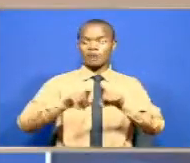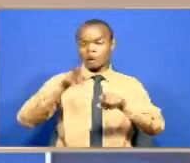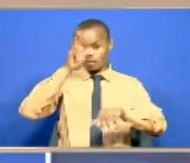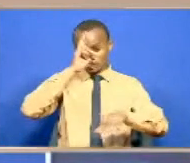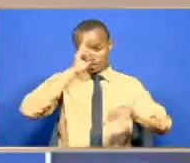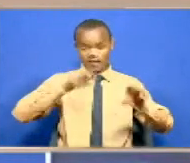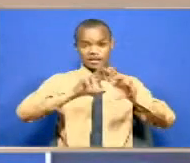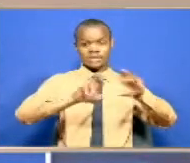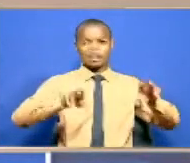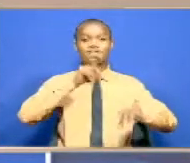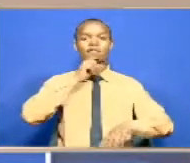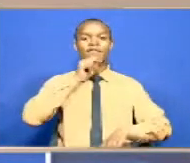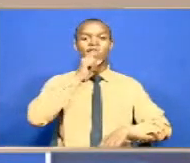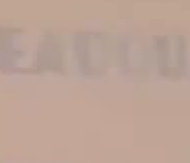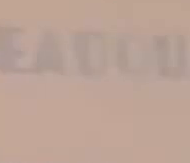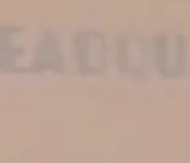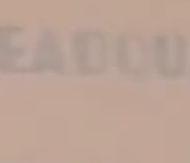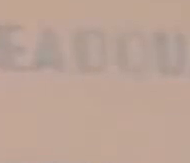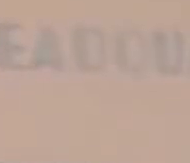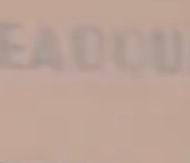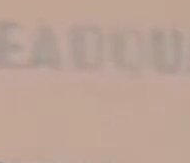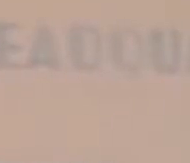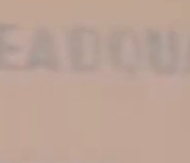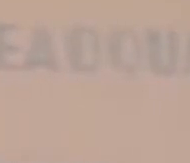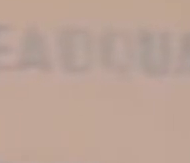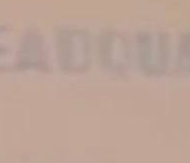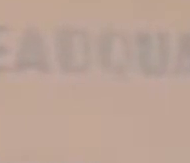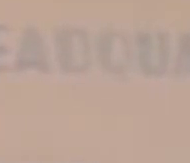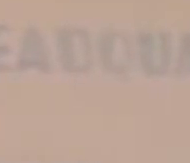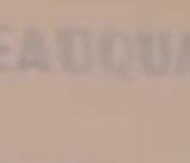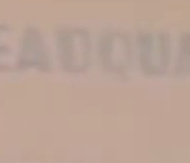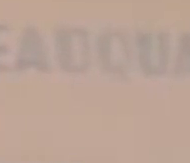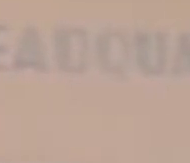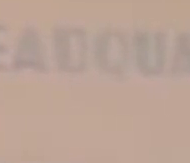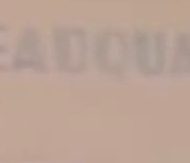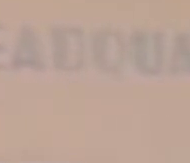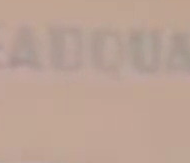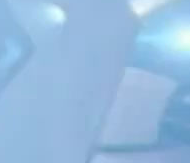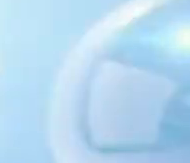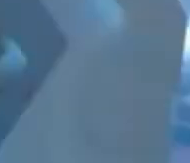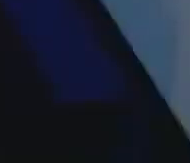wakimsaka baba mshukiwa. Yusufar, Darubini ya Channel 1.